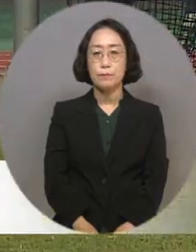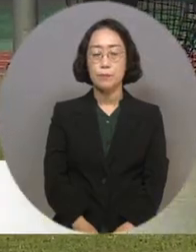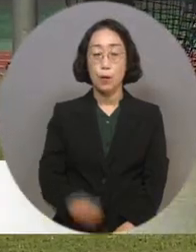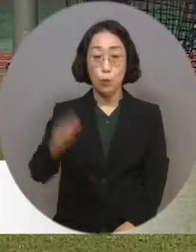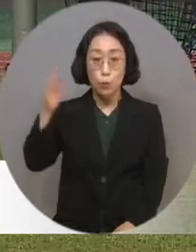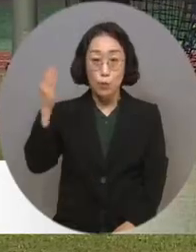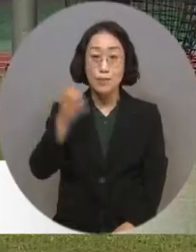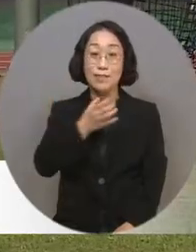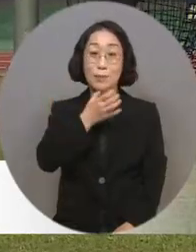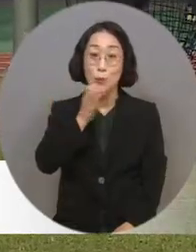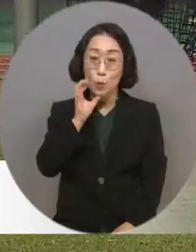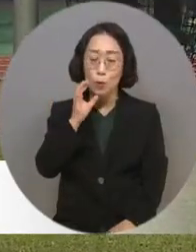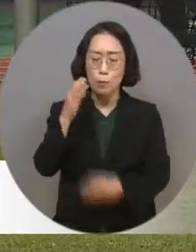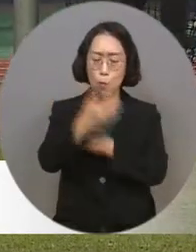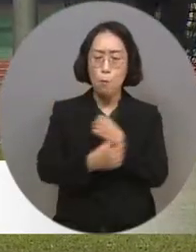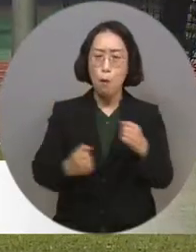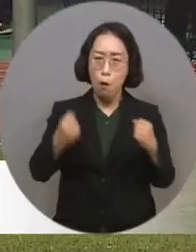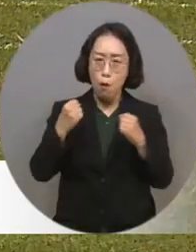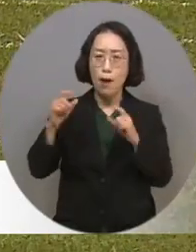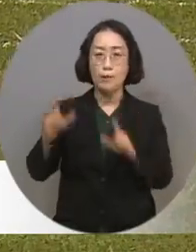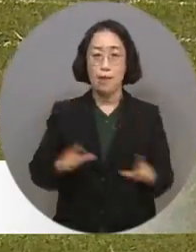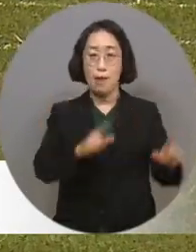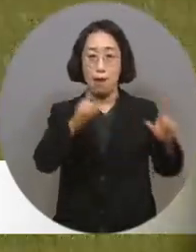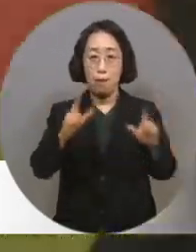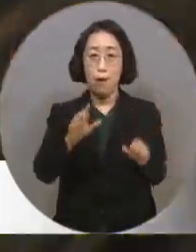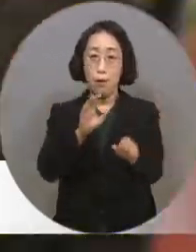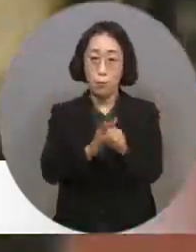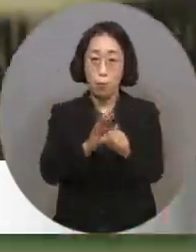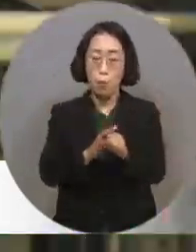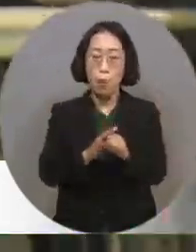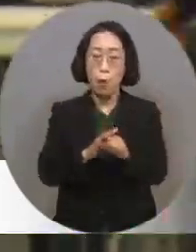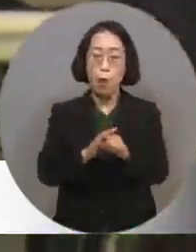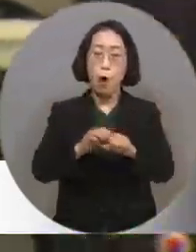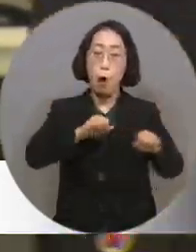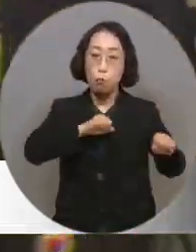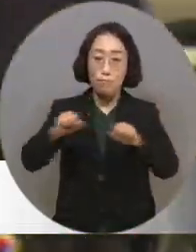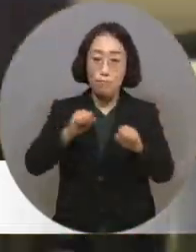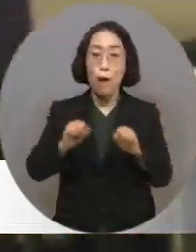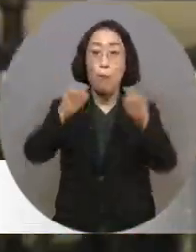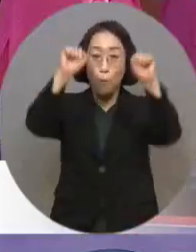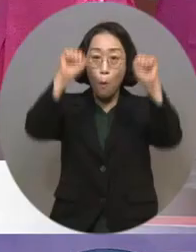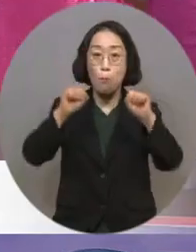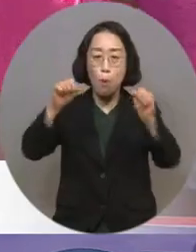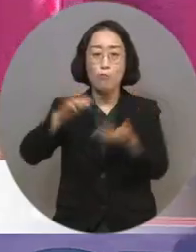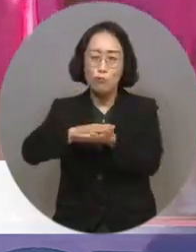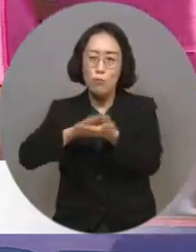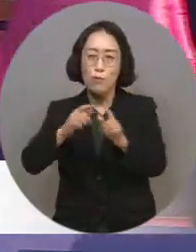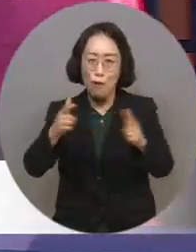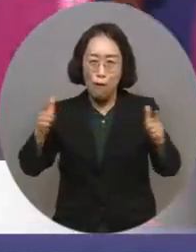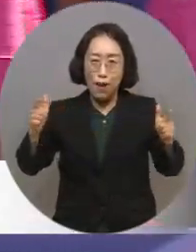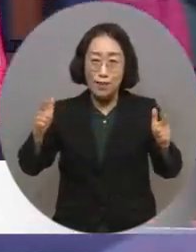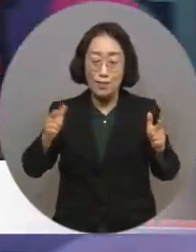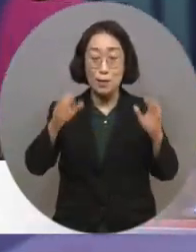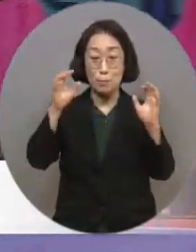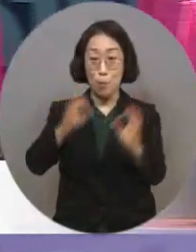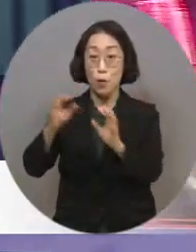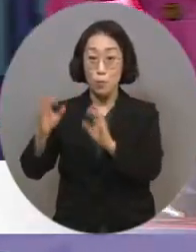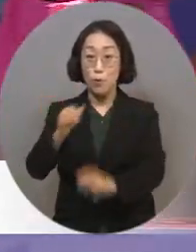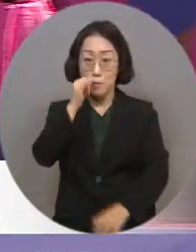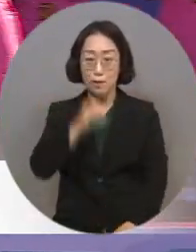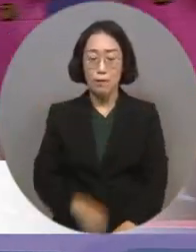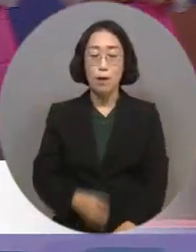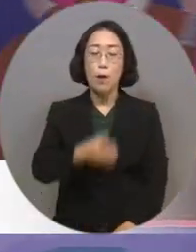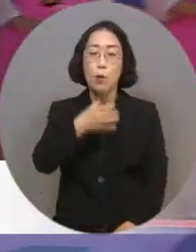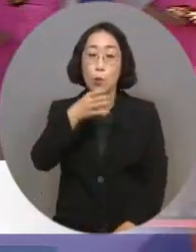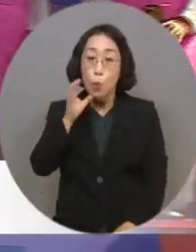최근 어르신들의 건강한 생활에 활력이 되어주는 스포츠 활동 등 다양한 여가 활동이 활발히 이어지고 있습니다.